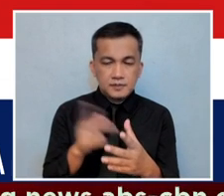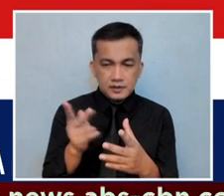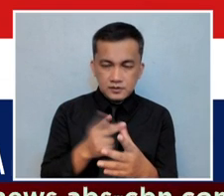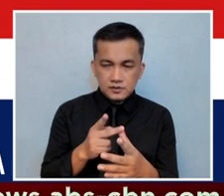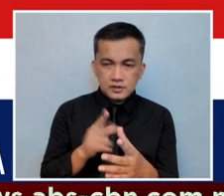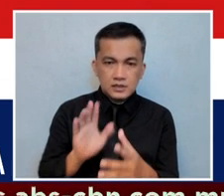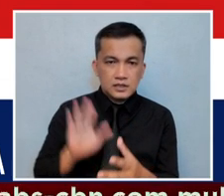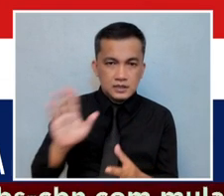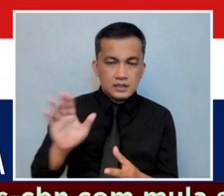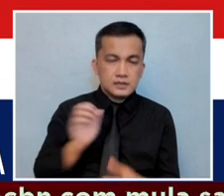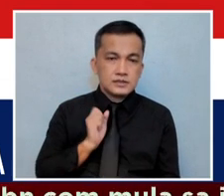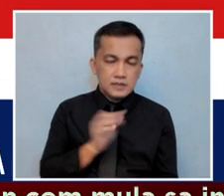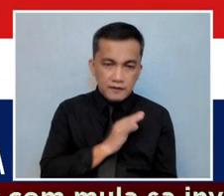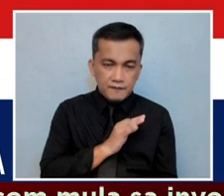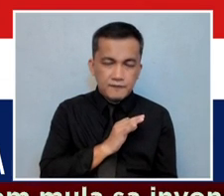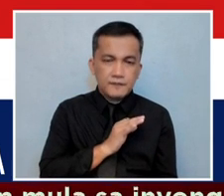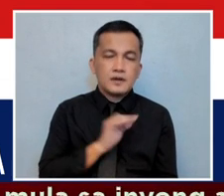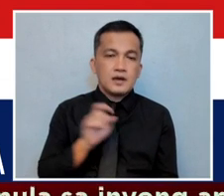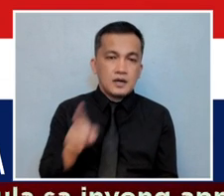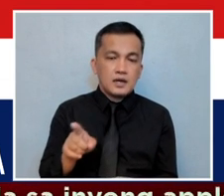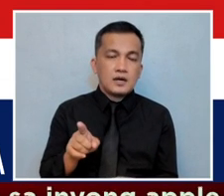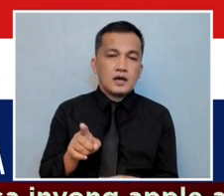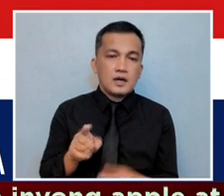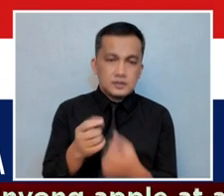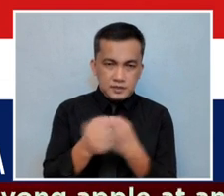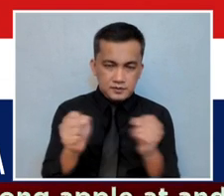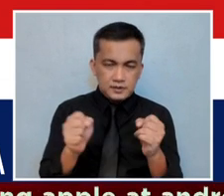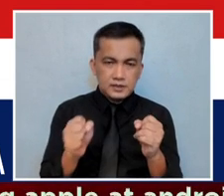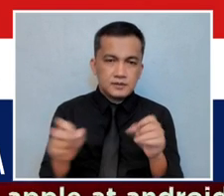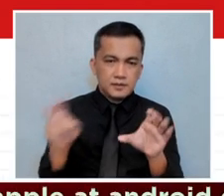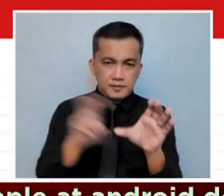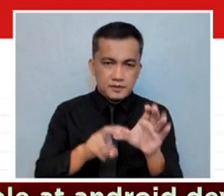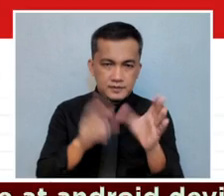crew ang kaligtasan ng mga pasahero.